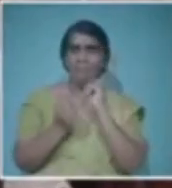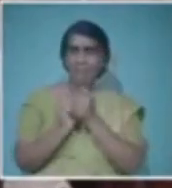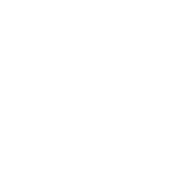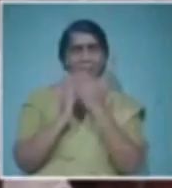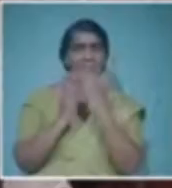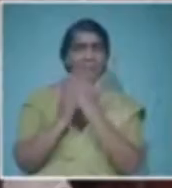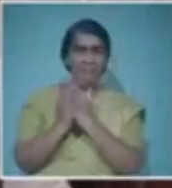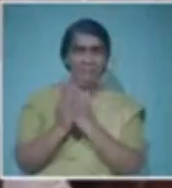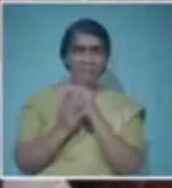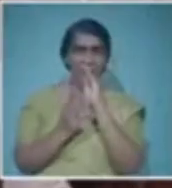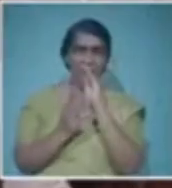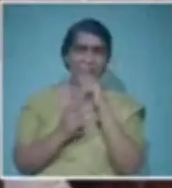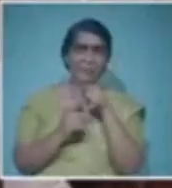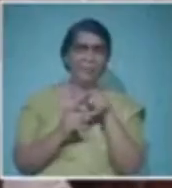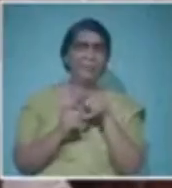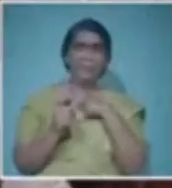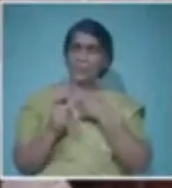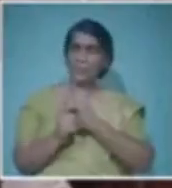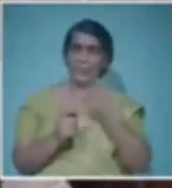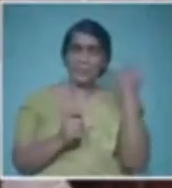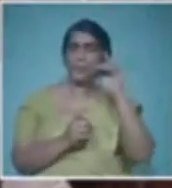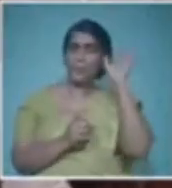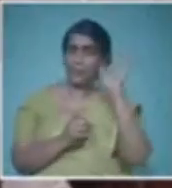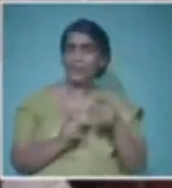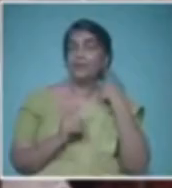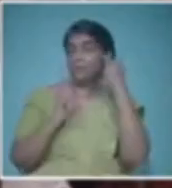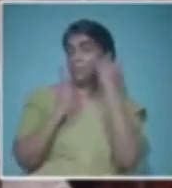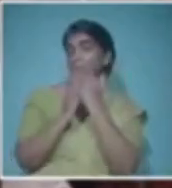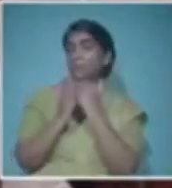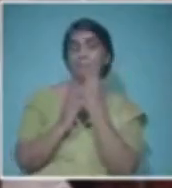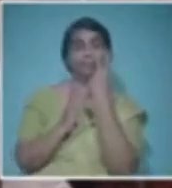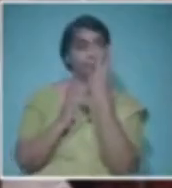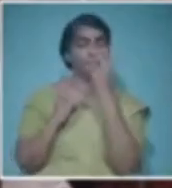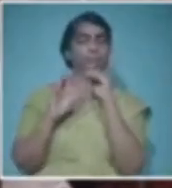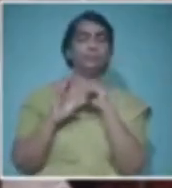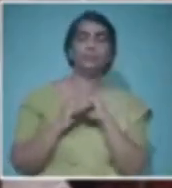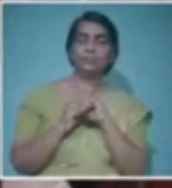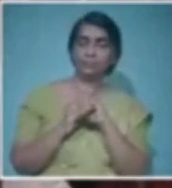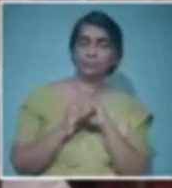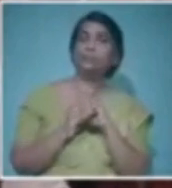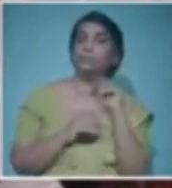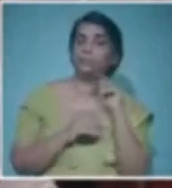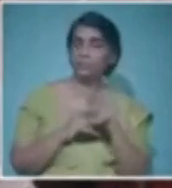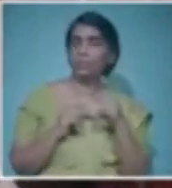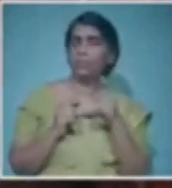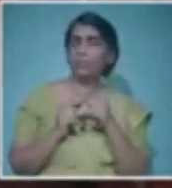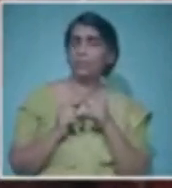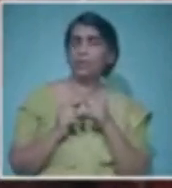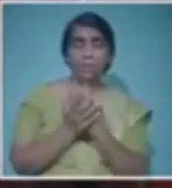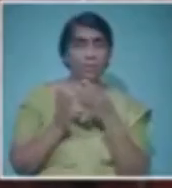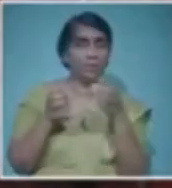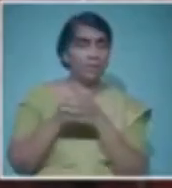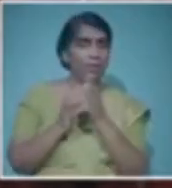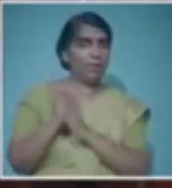நீக்க வேண்டாம் என்ற அந்த இரண்டு காரணங்களை வைத்து ஒரு சில பொதுஜன பெருமுன பாராளுமன்ற உறுப்பினர்கள் இதற்கு எதிர்ப்பாக இருக்கிறார்கள்